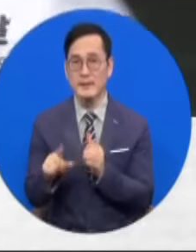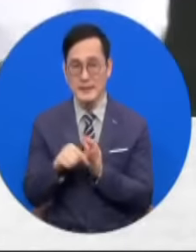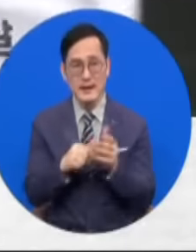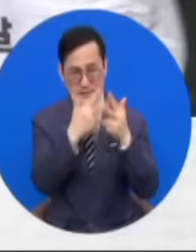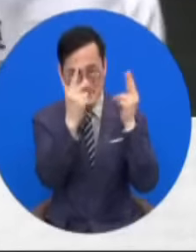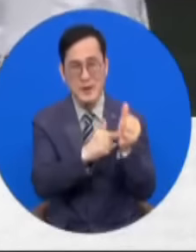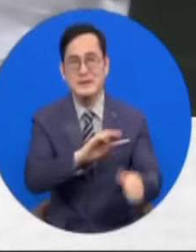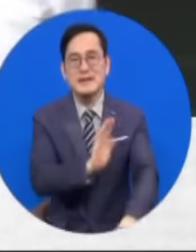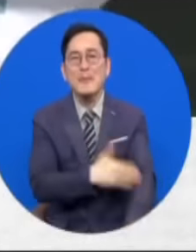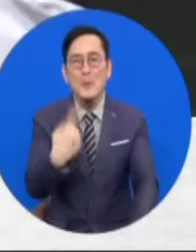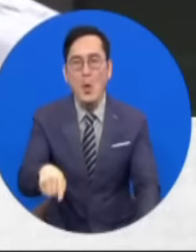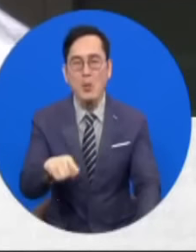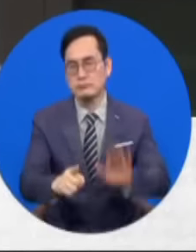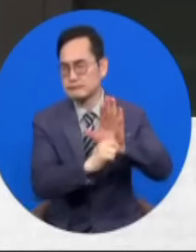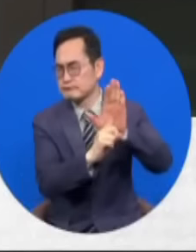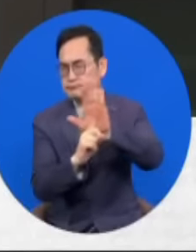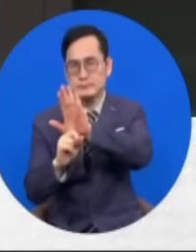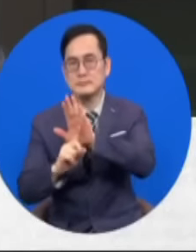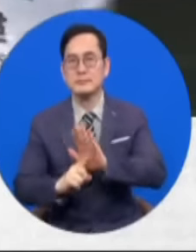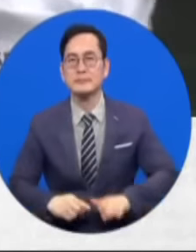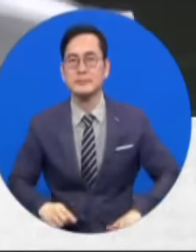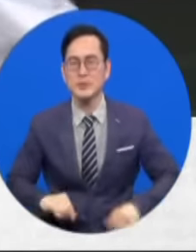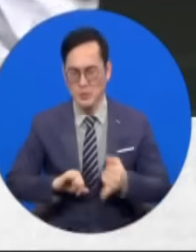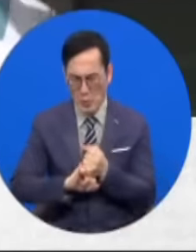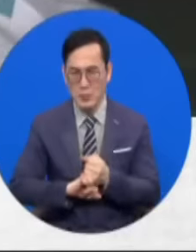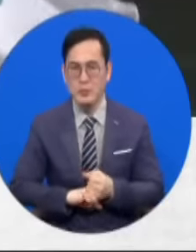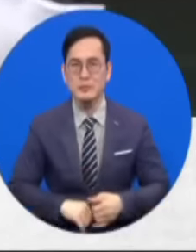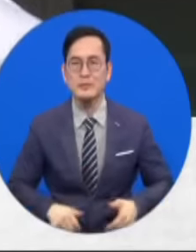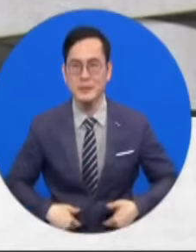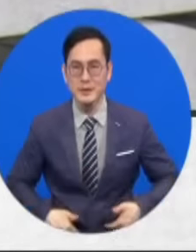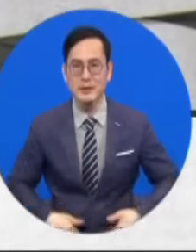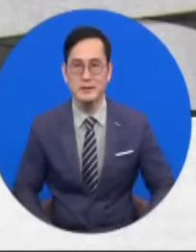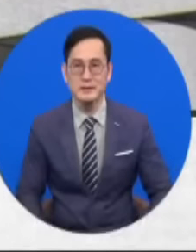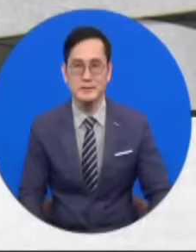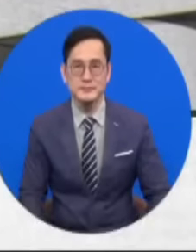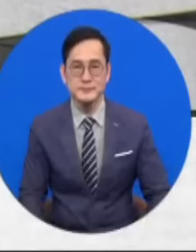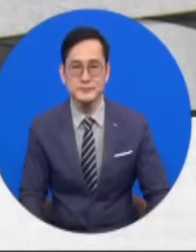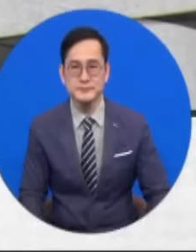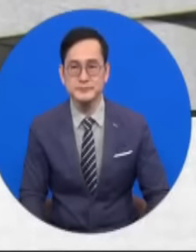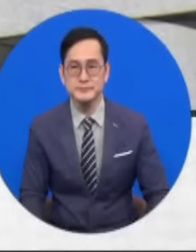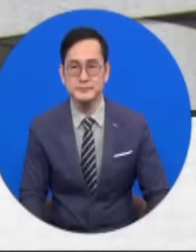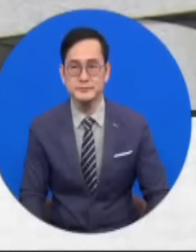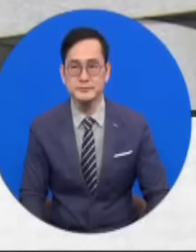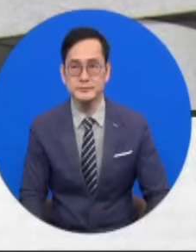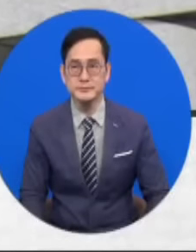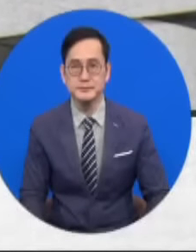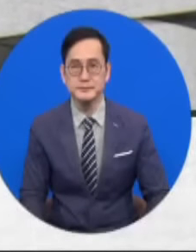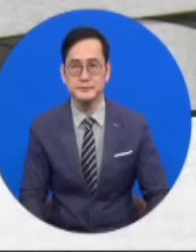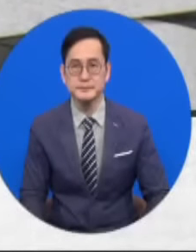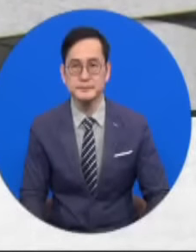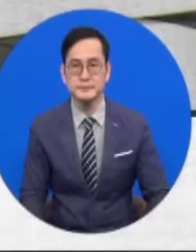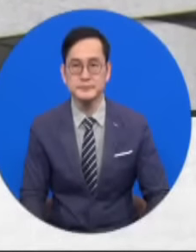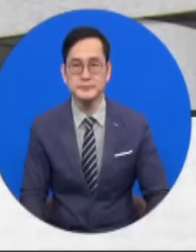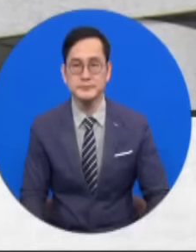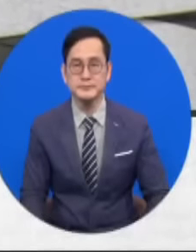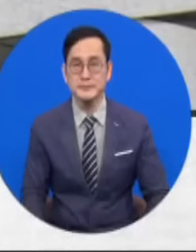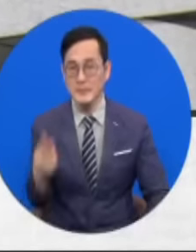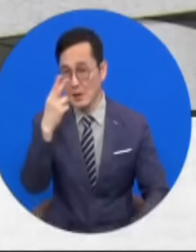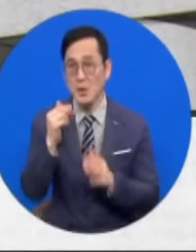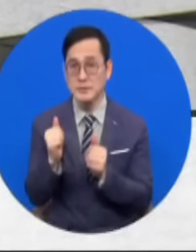잘못을 했는지 그대 증거가 뭐가 있는지를 저기 저는 밝혀 한다고 봐요 기죽지 말고 그 오히려